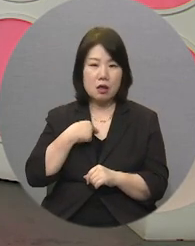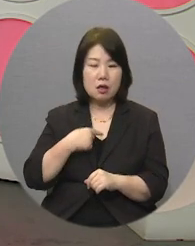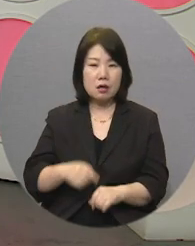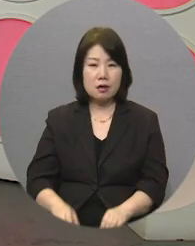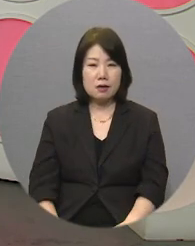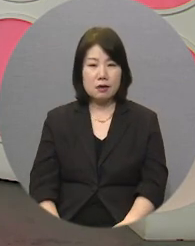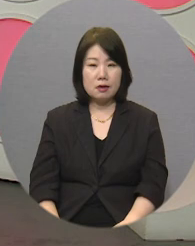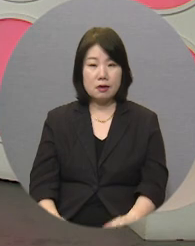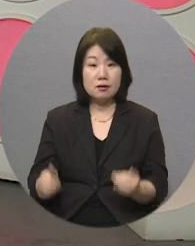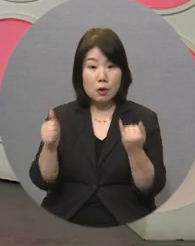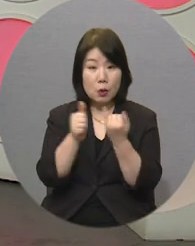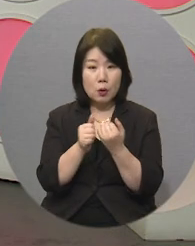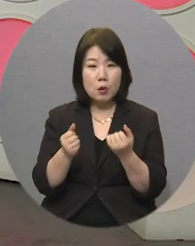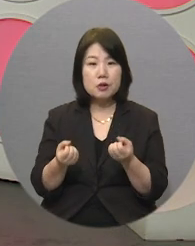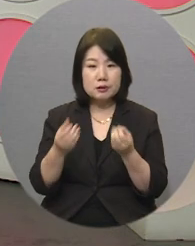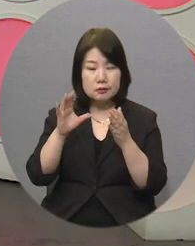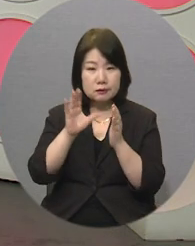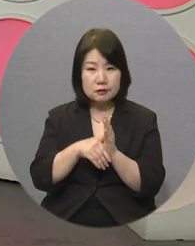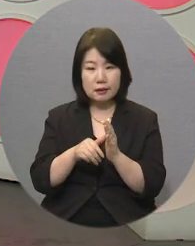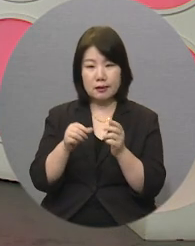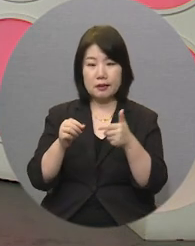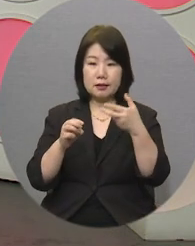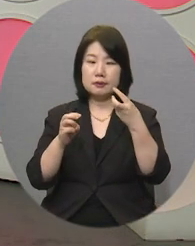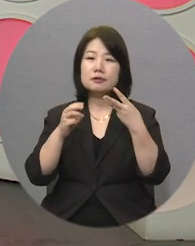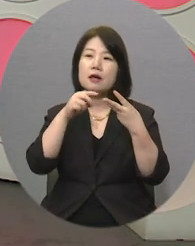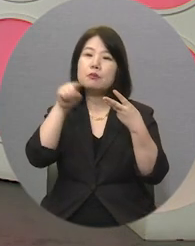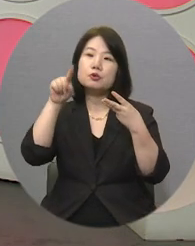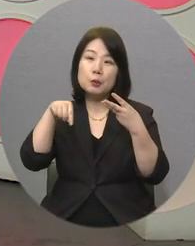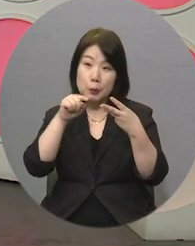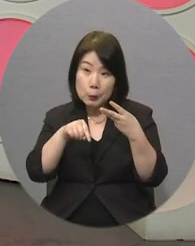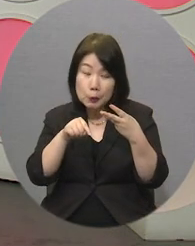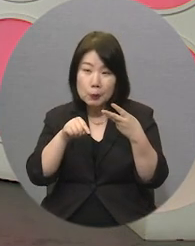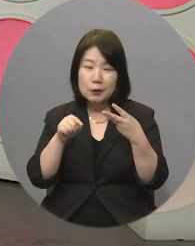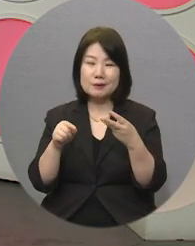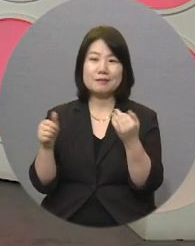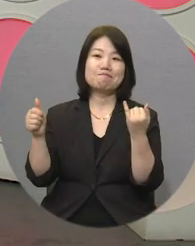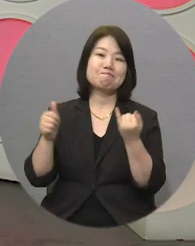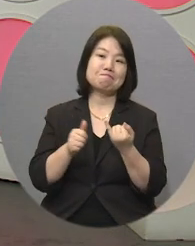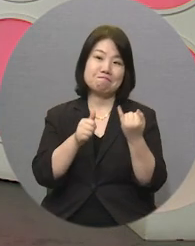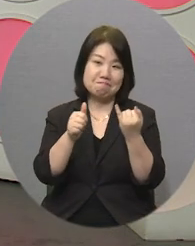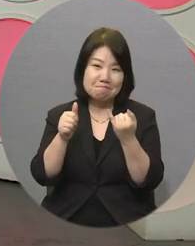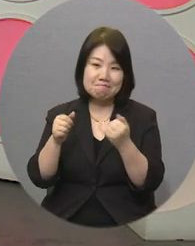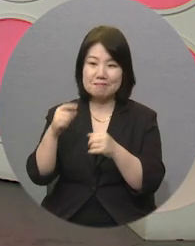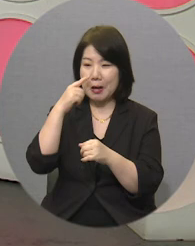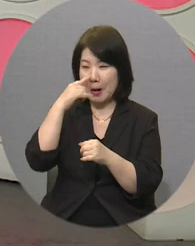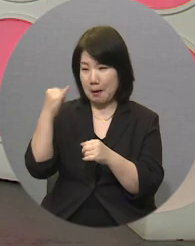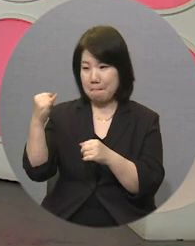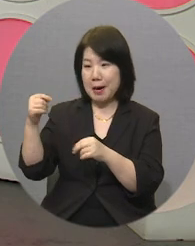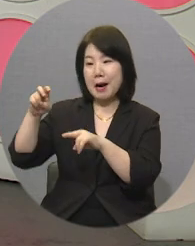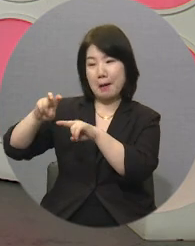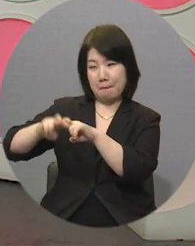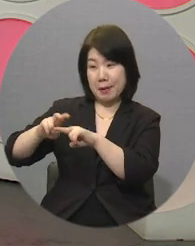저는 결혼식 날 외삼촌과 입장을 했고 엄마 옆도 빈자리가 아니었습니다.